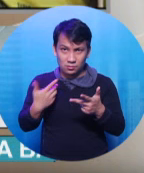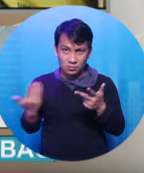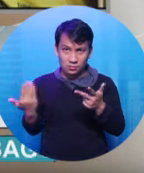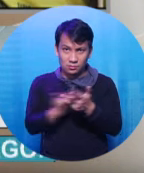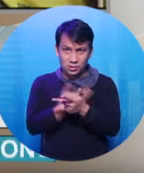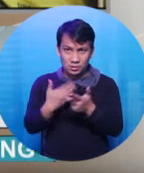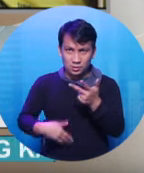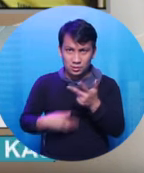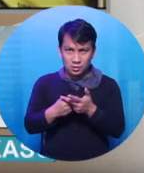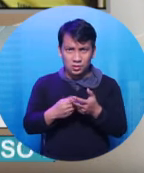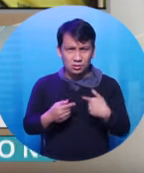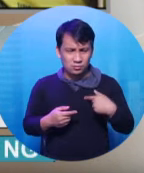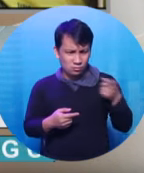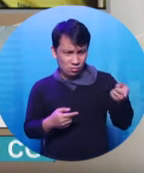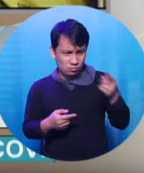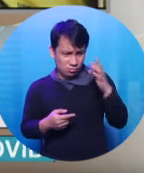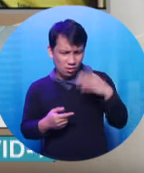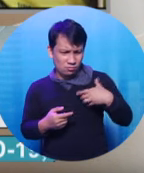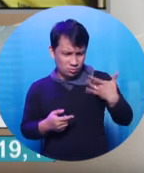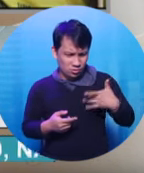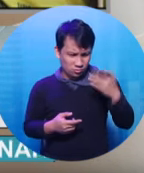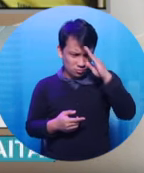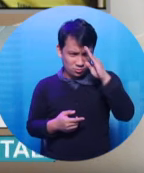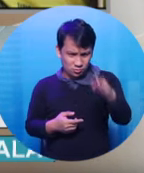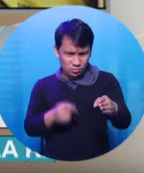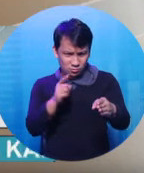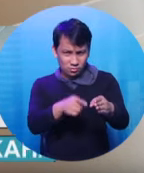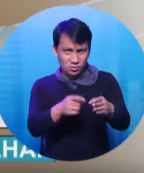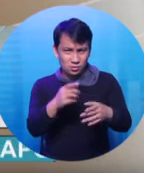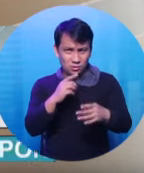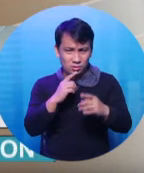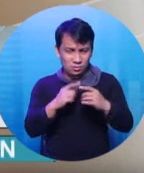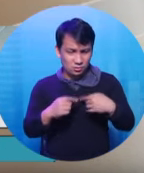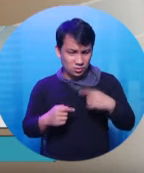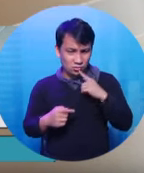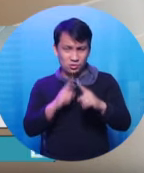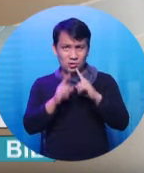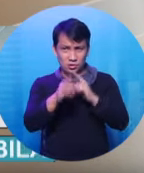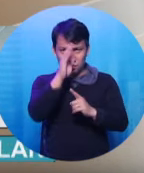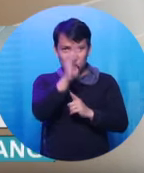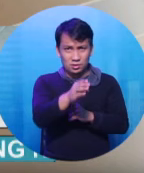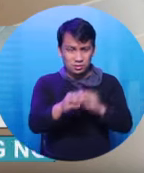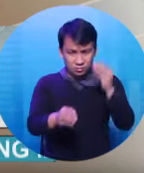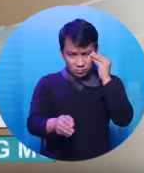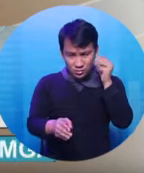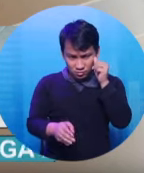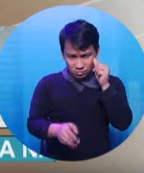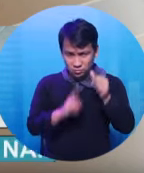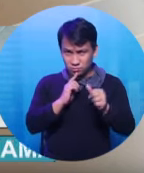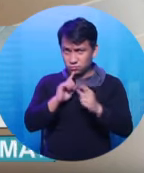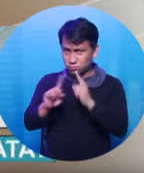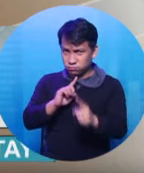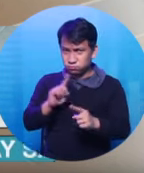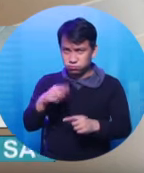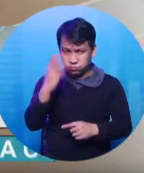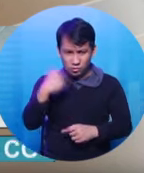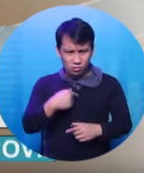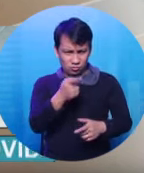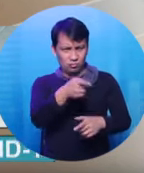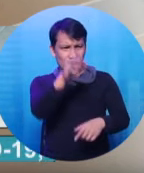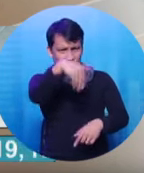nyo? Hindi nyo ba kinukumpranta si Tyrone at para, I mean, si Mark? Hindi nyo kinukumpranta para sabihin,